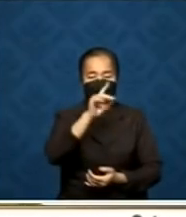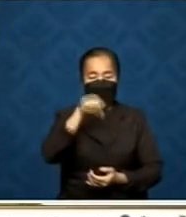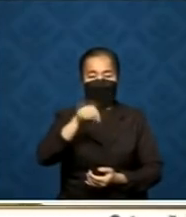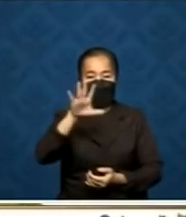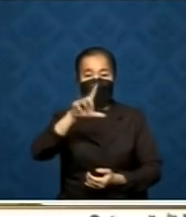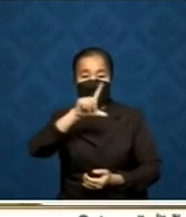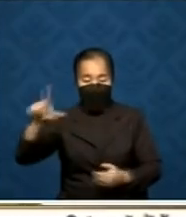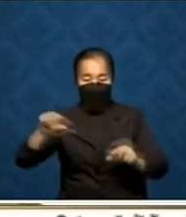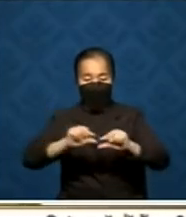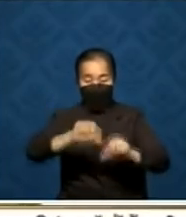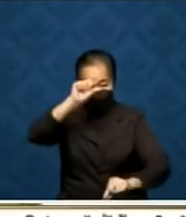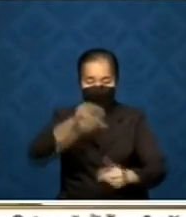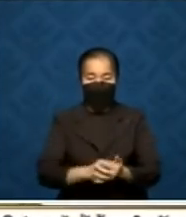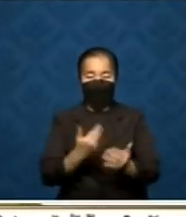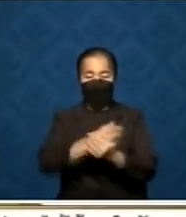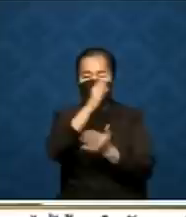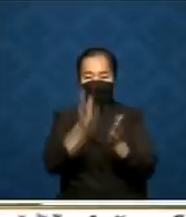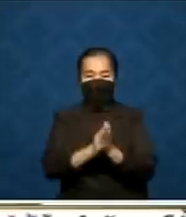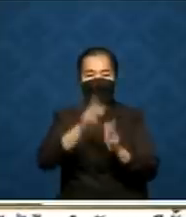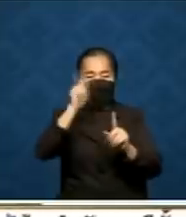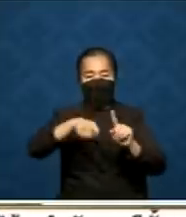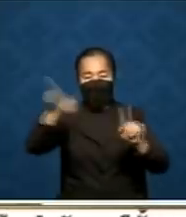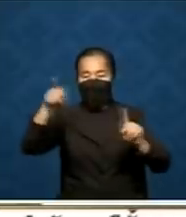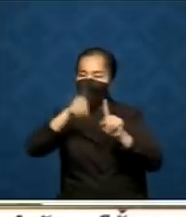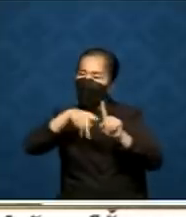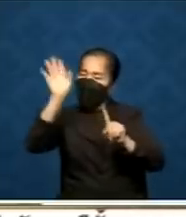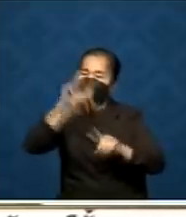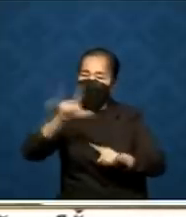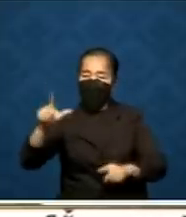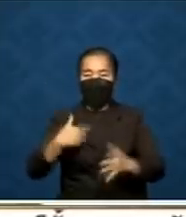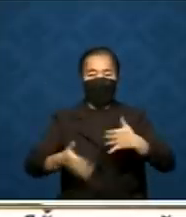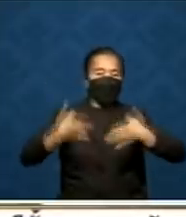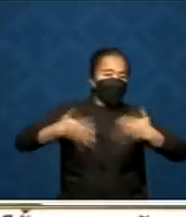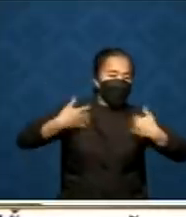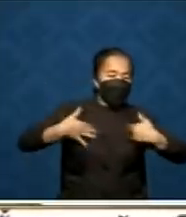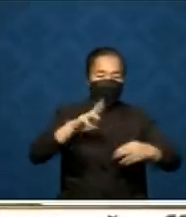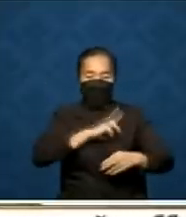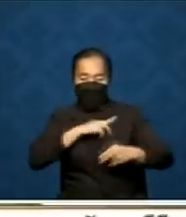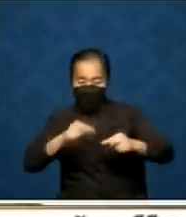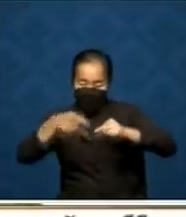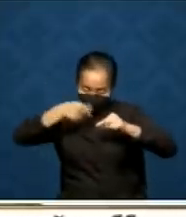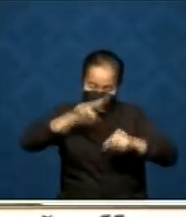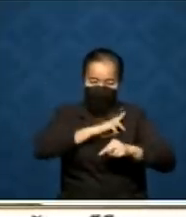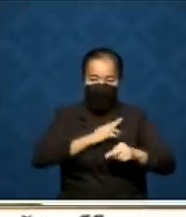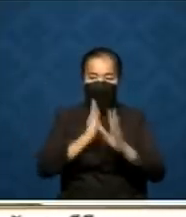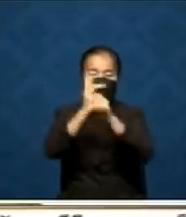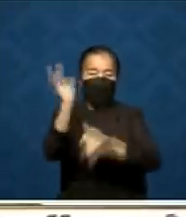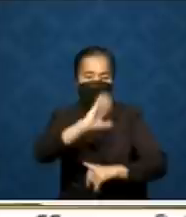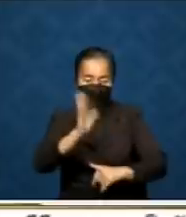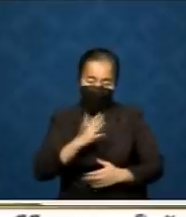พันกว่าล้านบาทคนไทยก็ดีใจเอ้าแล้วไม่ตัวตัวเองบ้างไม่ต้องไปรอคิวไม่ต้องไปตายตอนรอคิวตรวจ